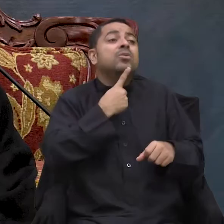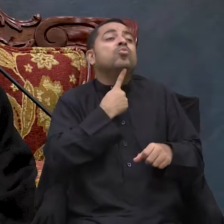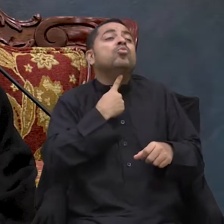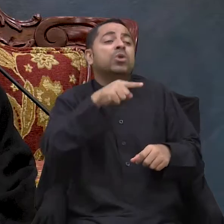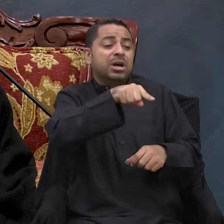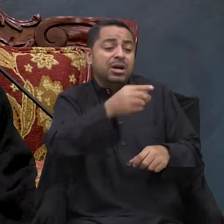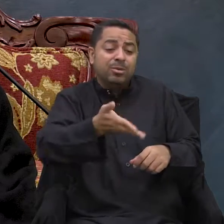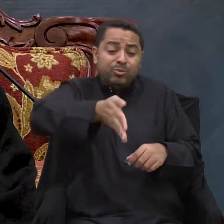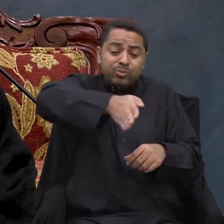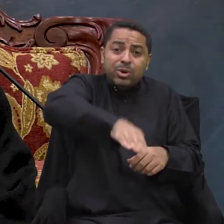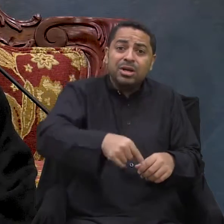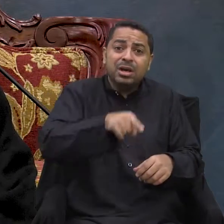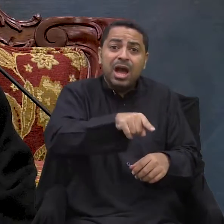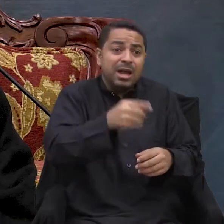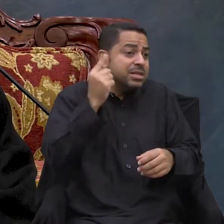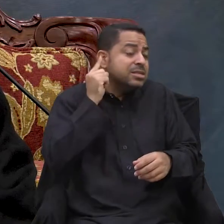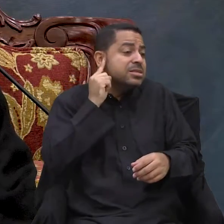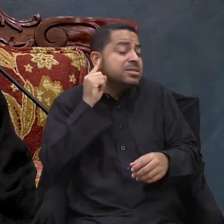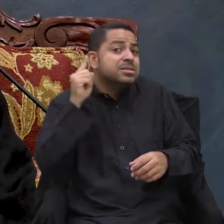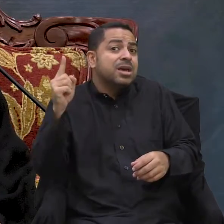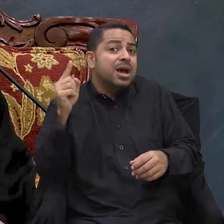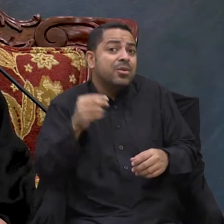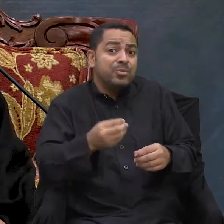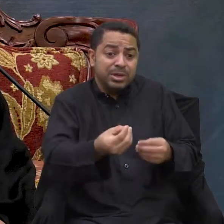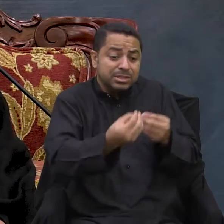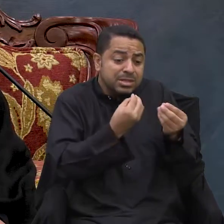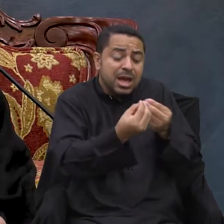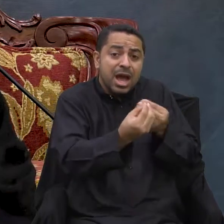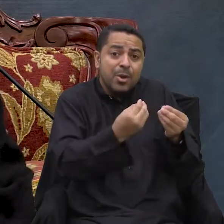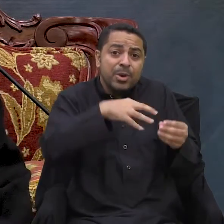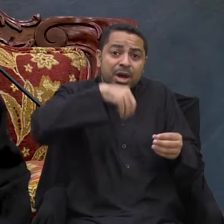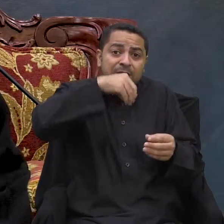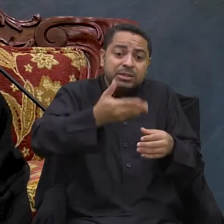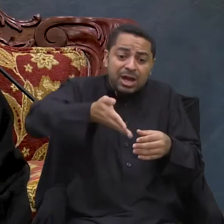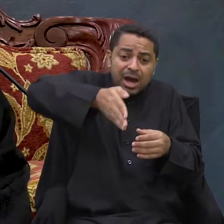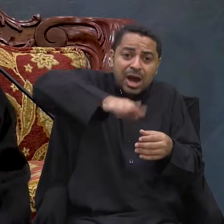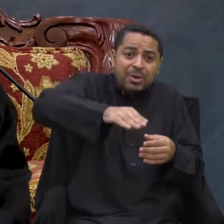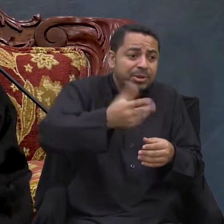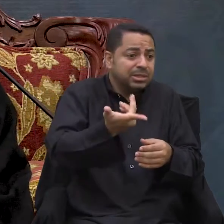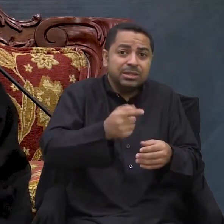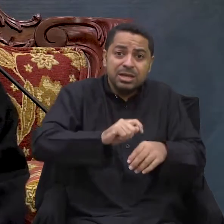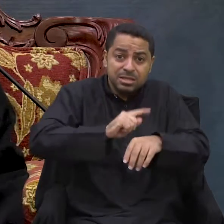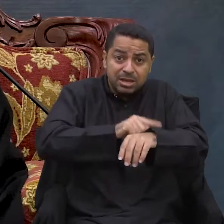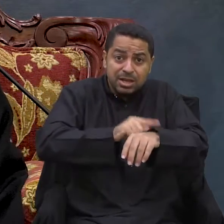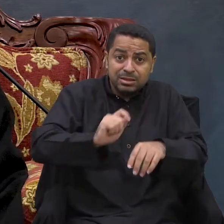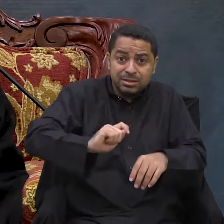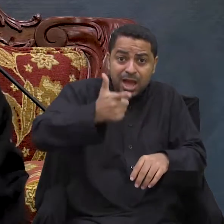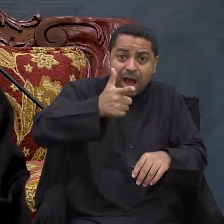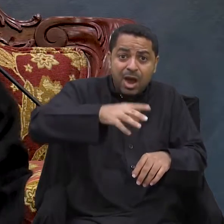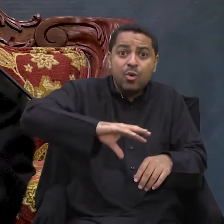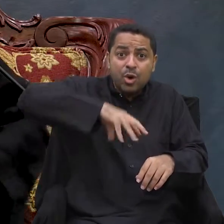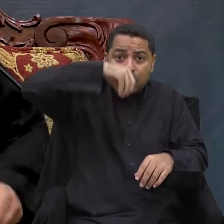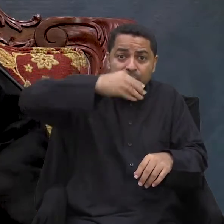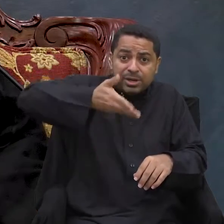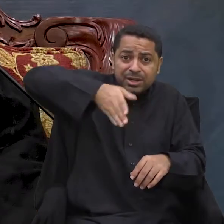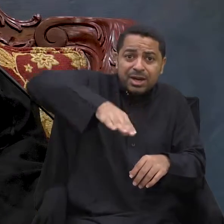أراك تغتصب نفسك اغتصابا للموت، كأنك أنت متعجل على نفسك